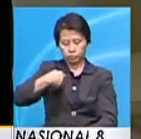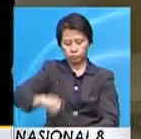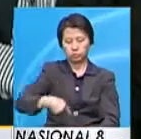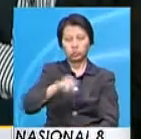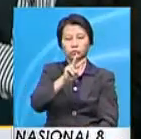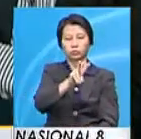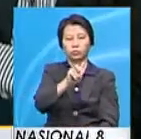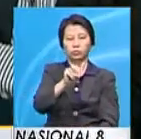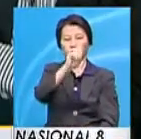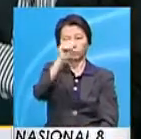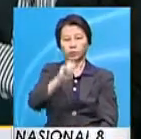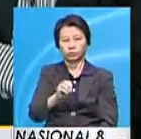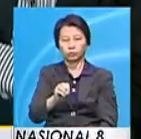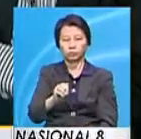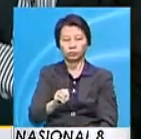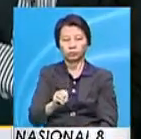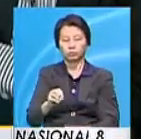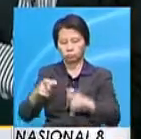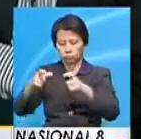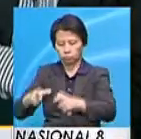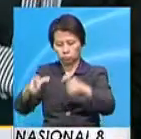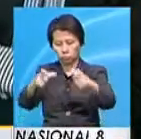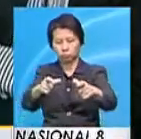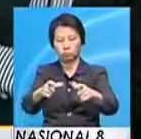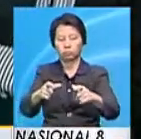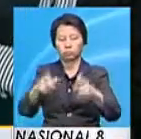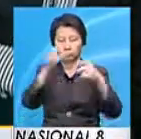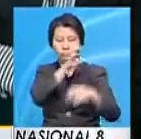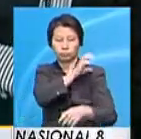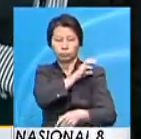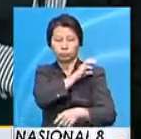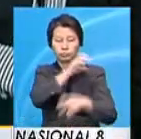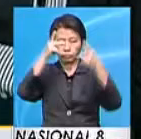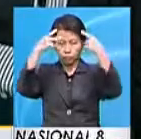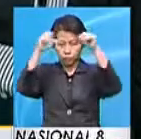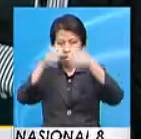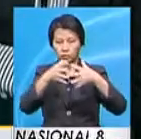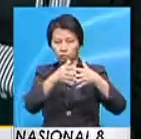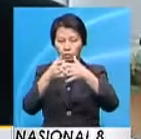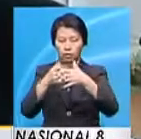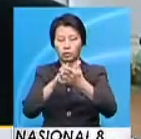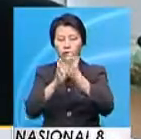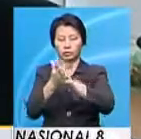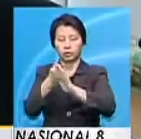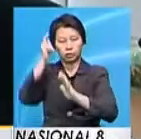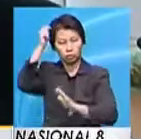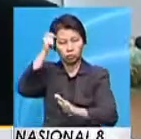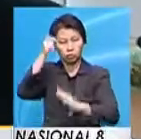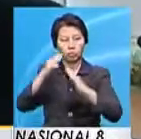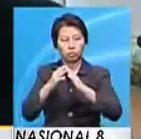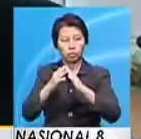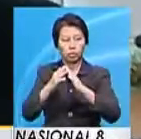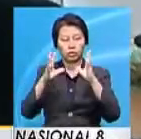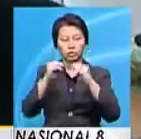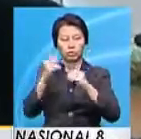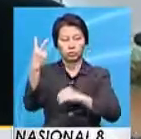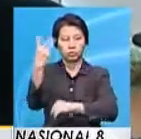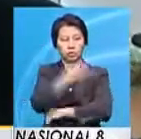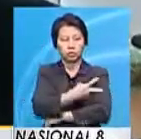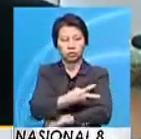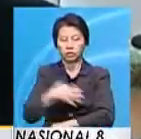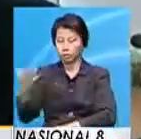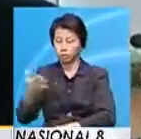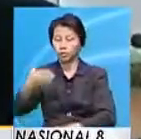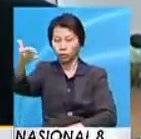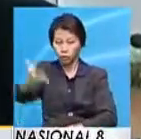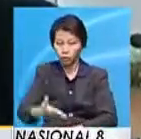20%. Sesi pemukiman ini dipengerusikan Presiden Barack Obama selaku host kepada sidang kemuncak khas dua hari itu. Beliau telah